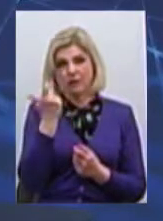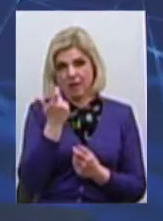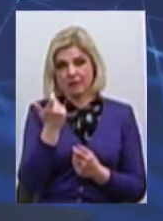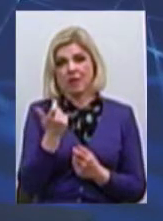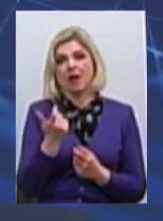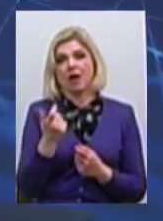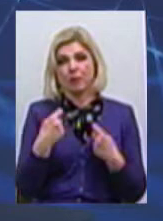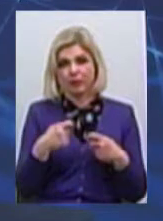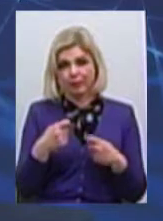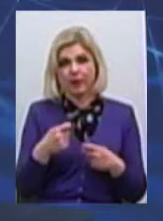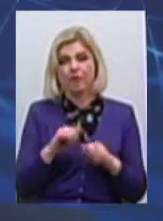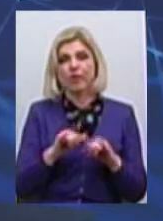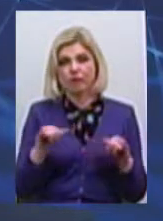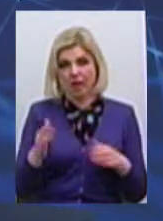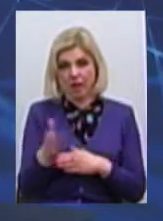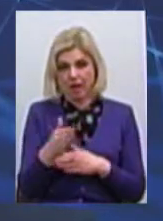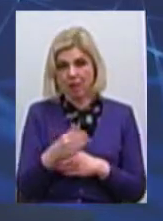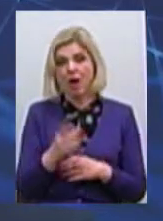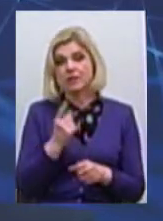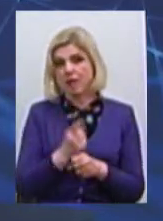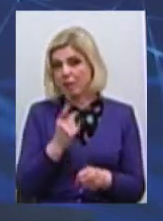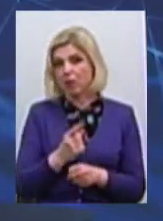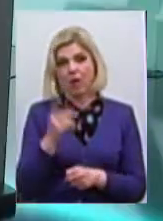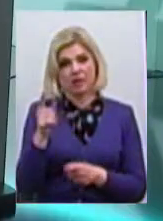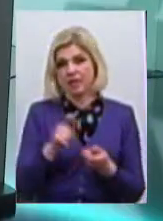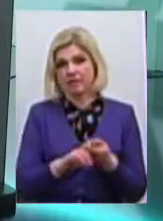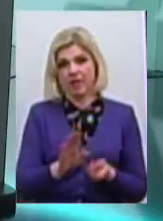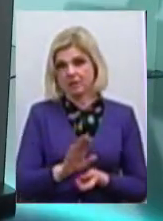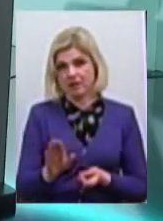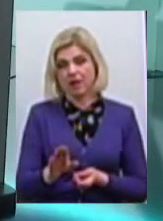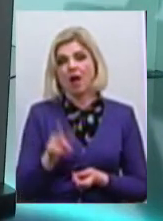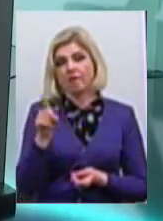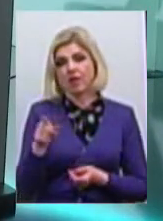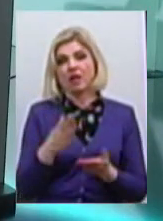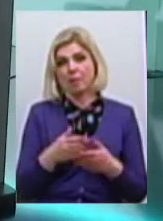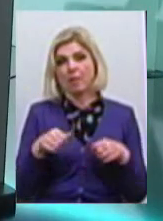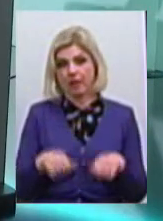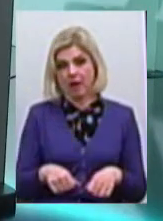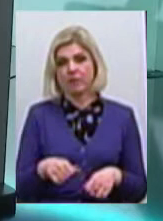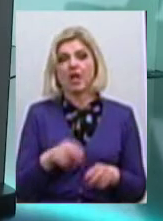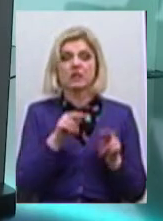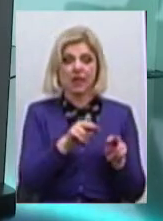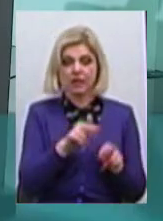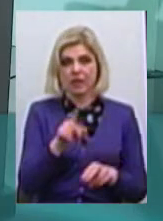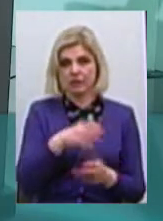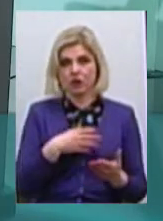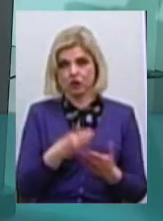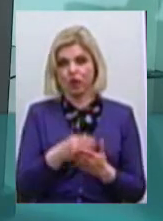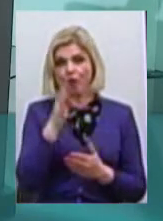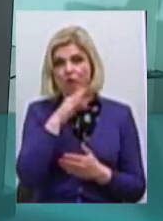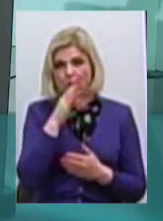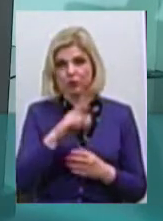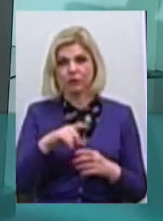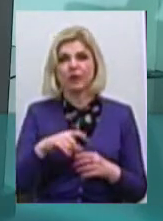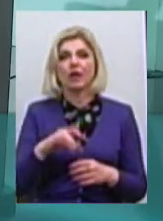діє. І тому вони мають право, вони самі зариблюють свої водойми, які